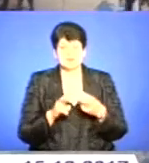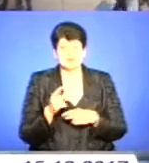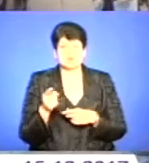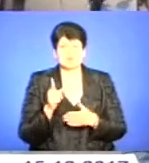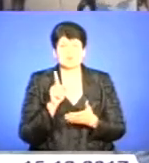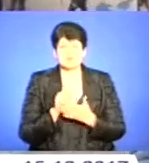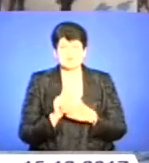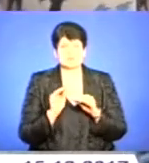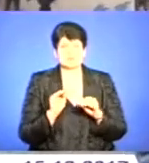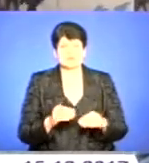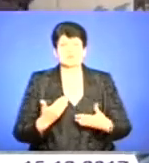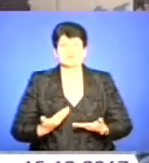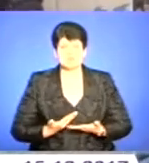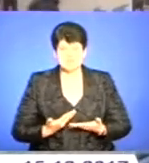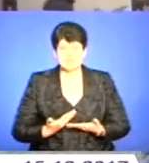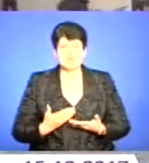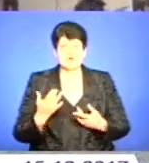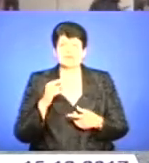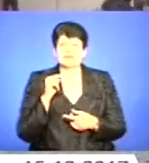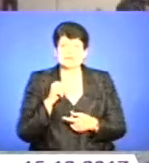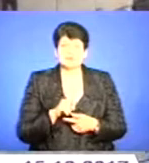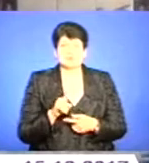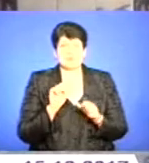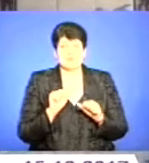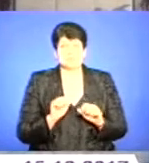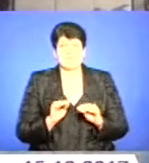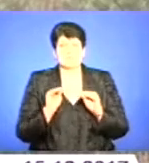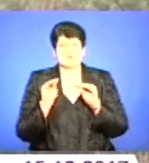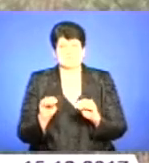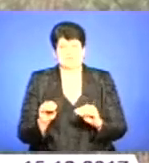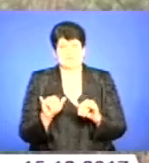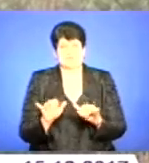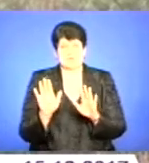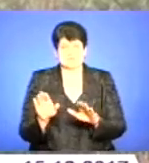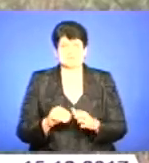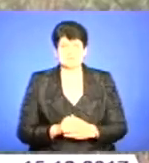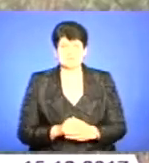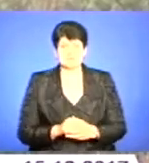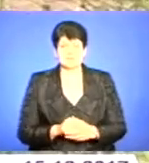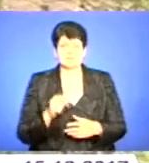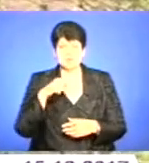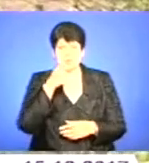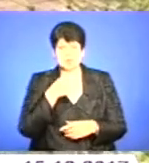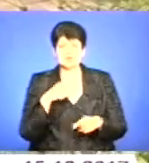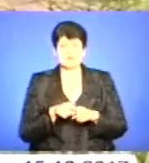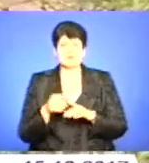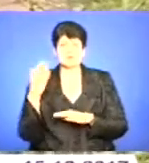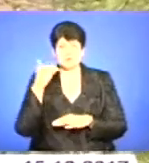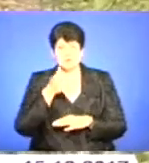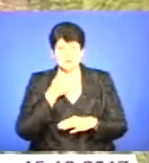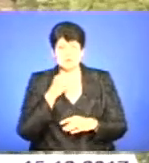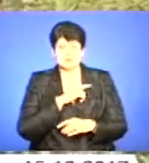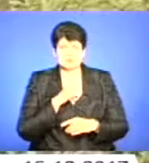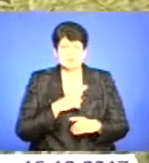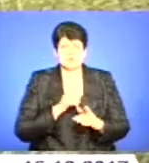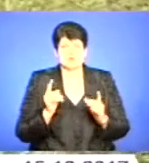то обов'язково поставлю живу, але така, щоб потім її можна було посадити десь. Цьогоріч, як і в минулі роки, до посиленої охорони від